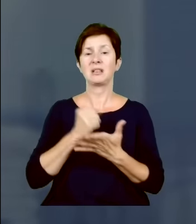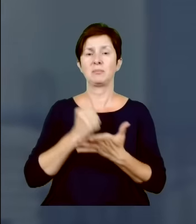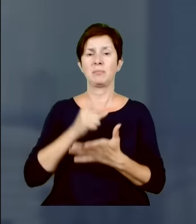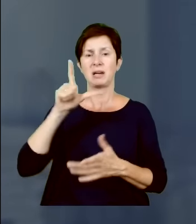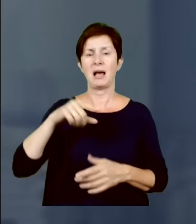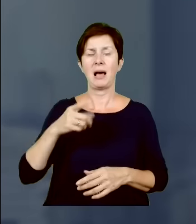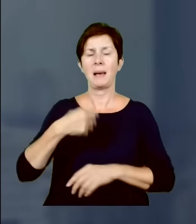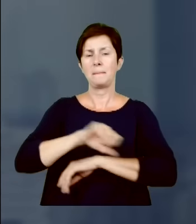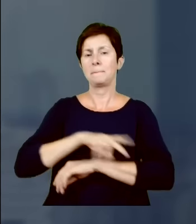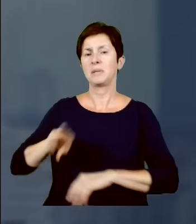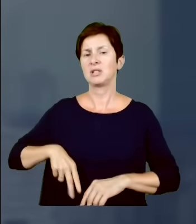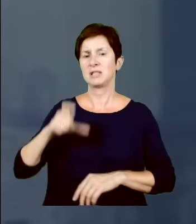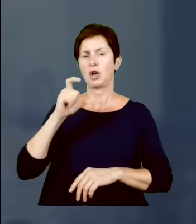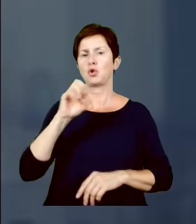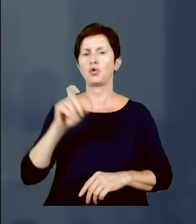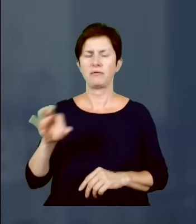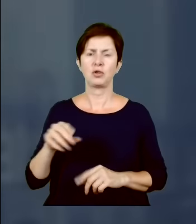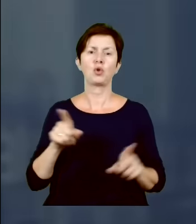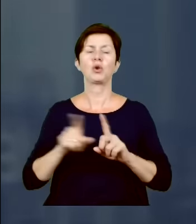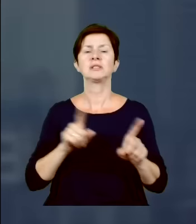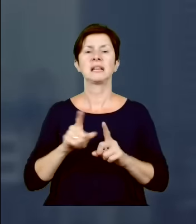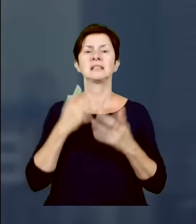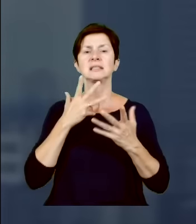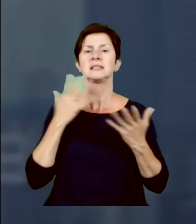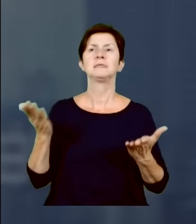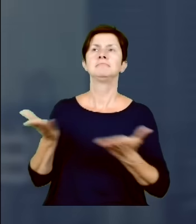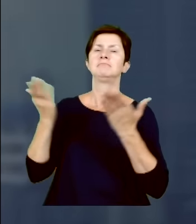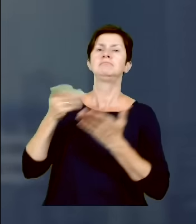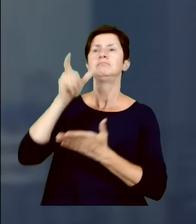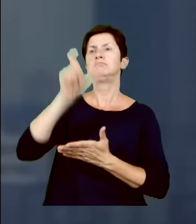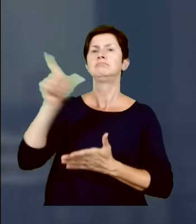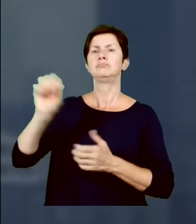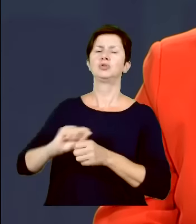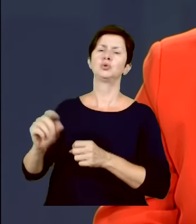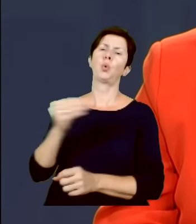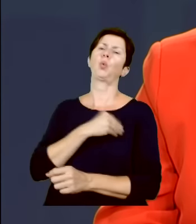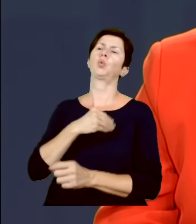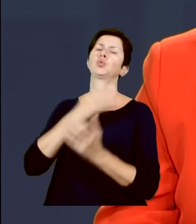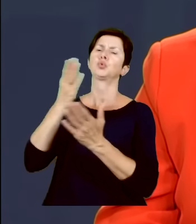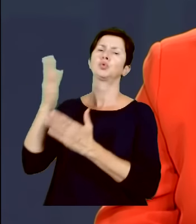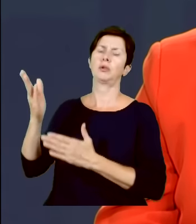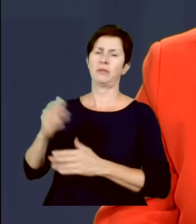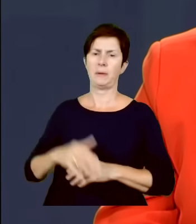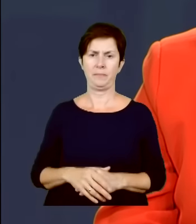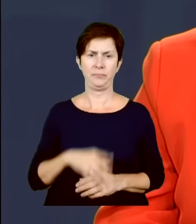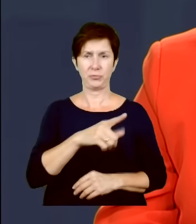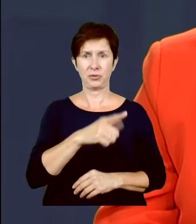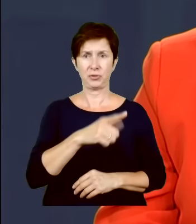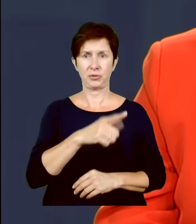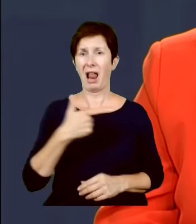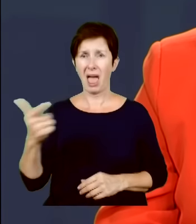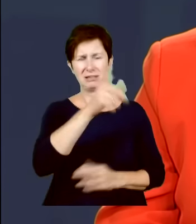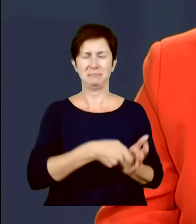posłużyła tutaj do zrobienia pijaru kilku osobom jacy to my jesteśmy uczciwi tego tam z tej lewicy to wywal imy bo on se